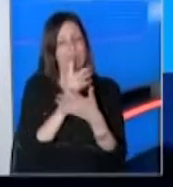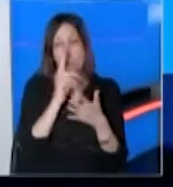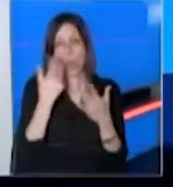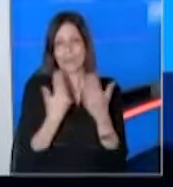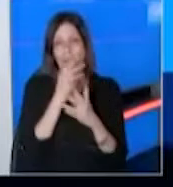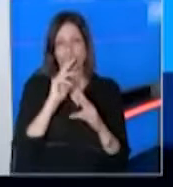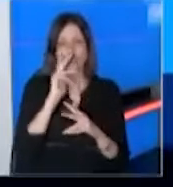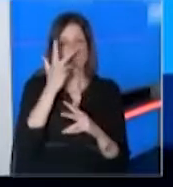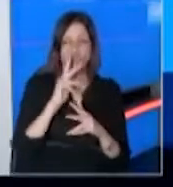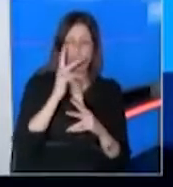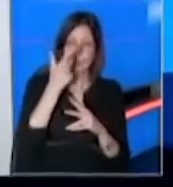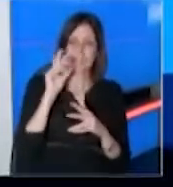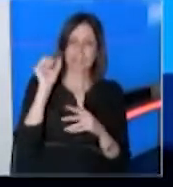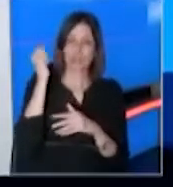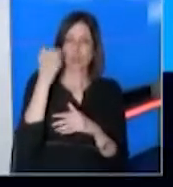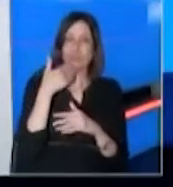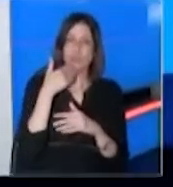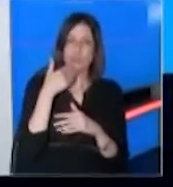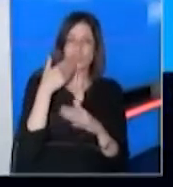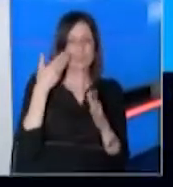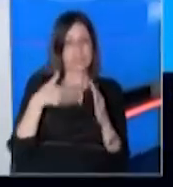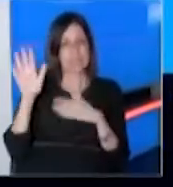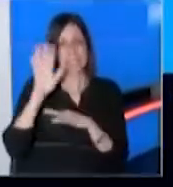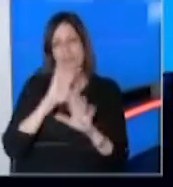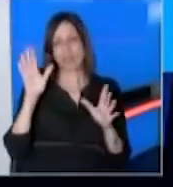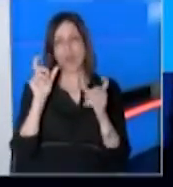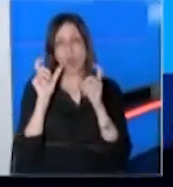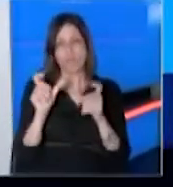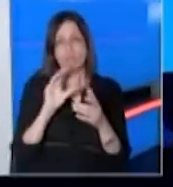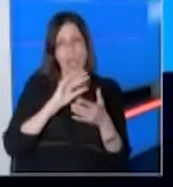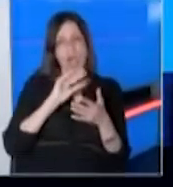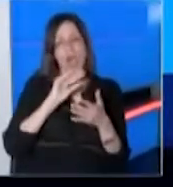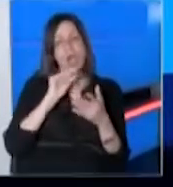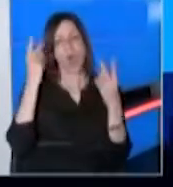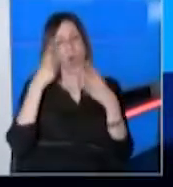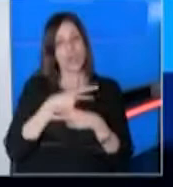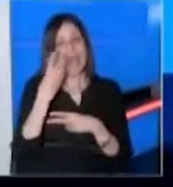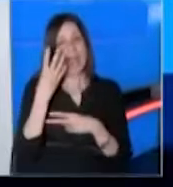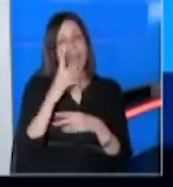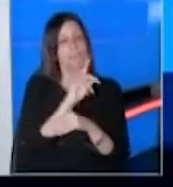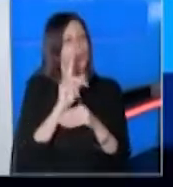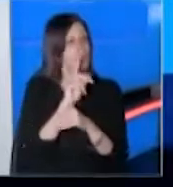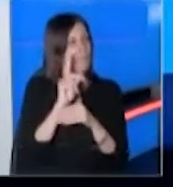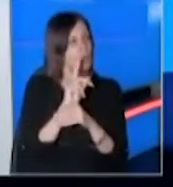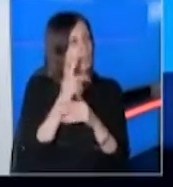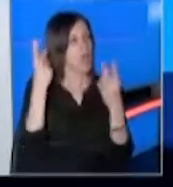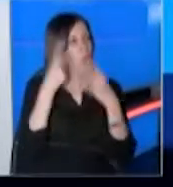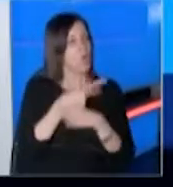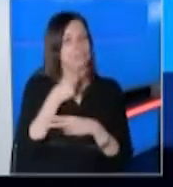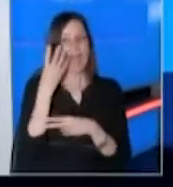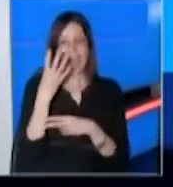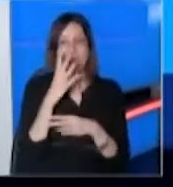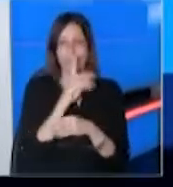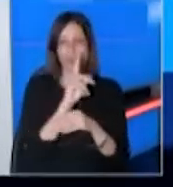יצאה הסוכנות היהודית, לכאורה אין חובות הסוכנות, החוזה הוא לארבע תקופות, אני צריך את האחד אחורה, החוזה הוא לארבע,